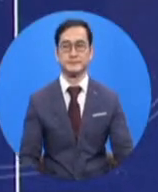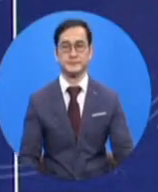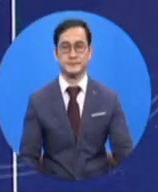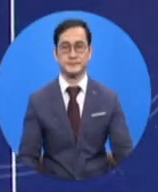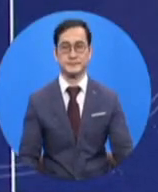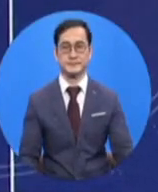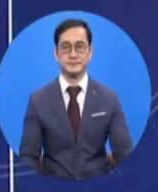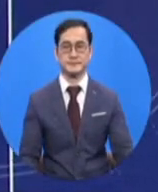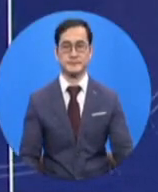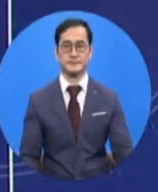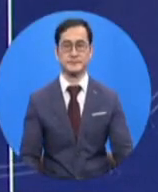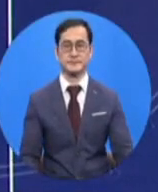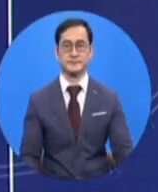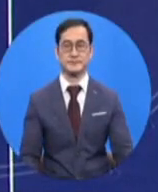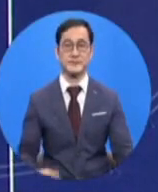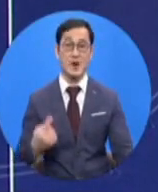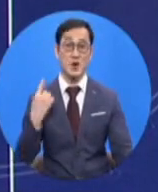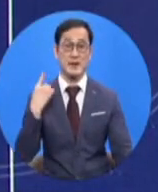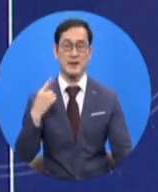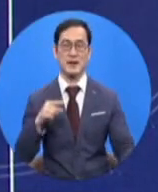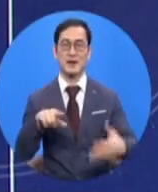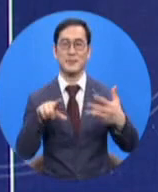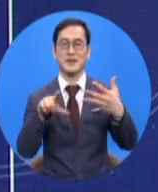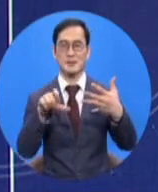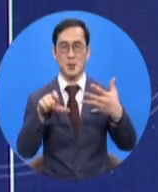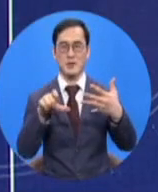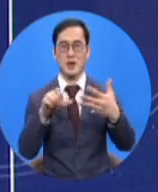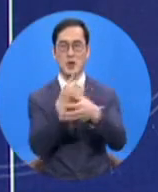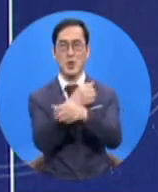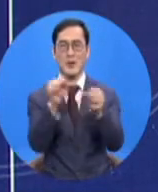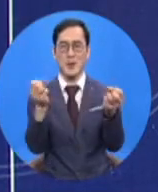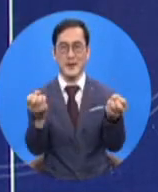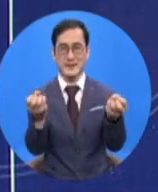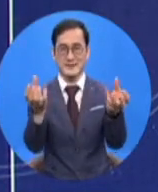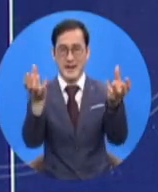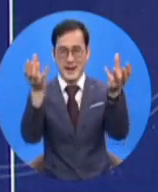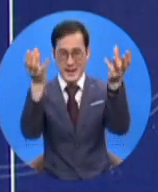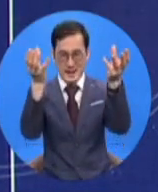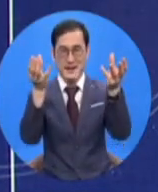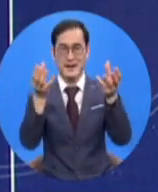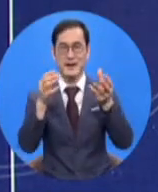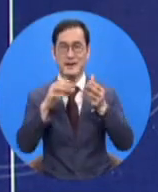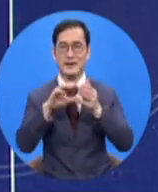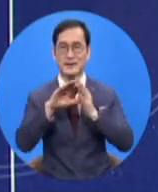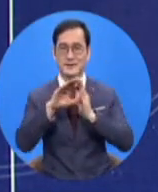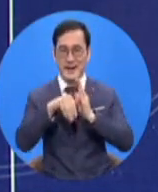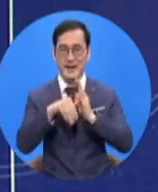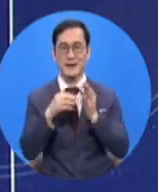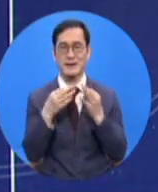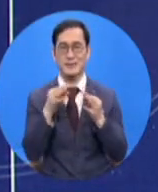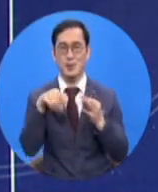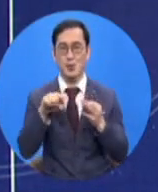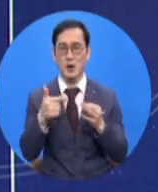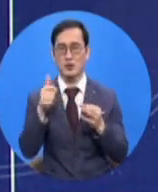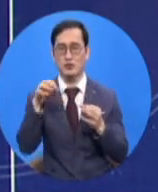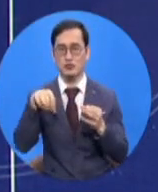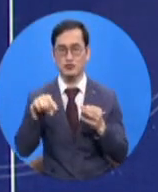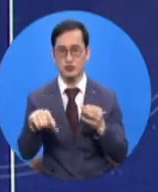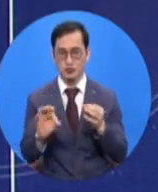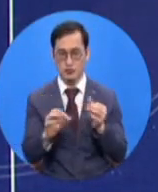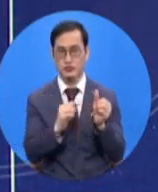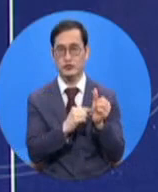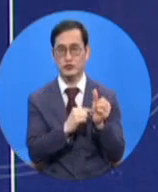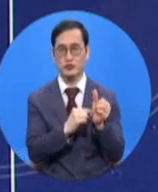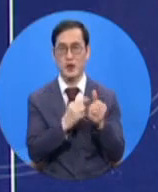7 16 주년 광복절 경축식 이 열렸는데요 광복절 행사에서 는 김원은 광고 쾌 장의 야